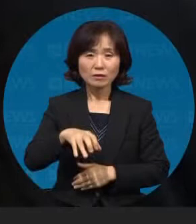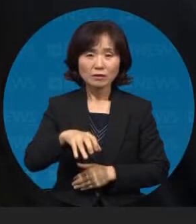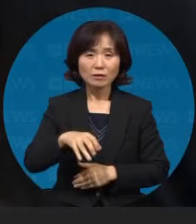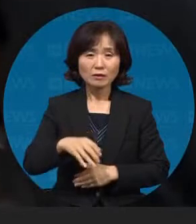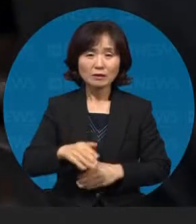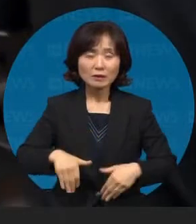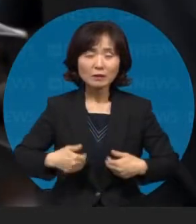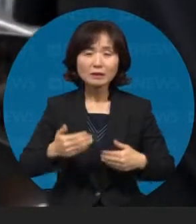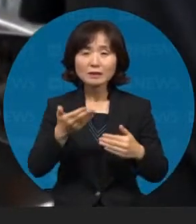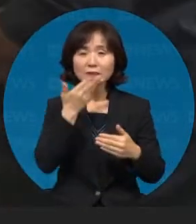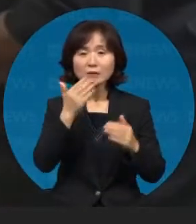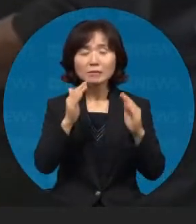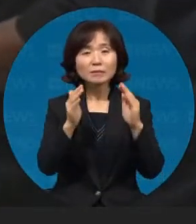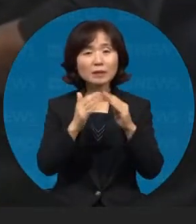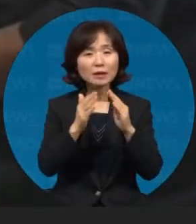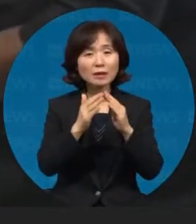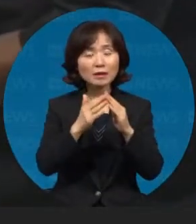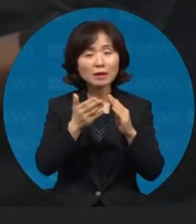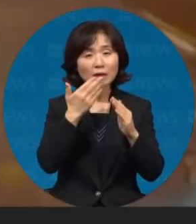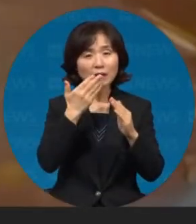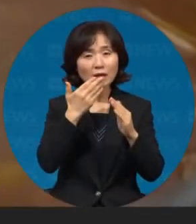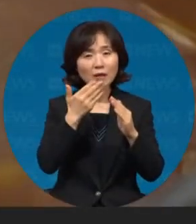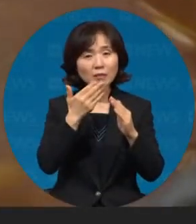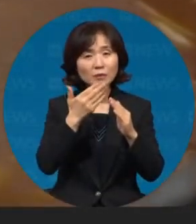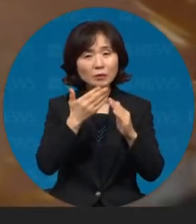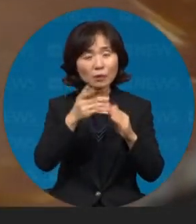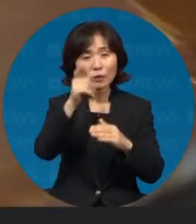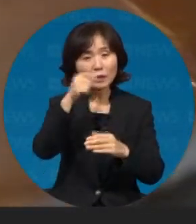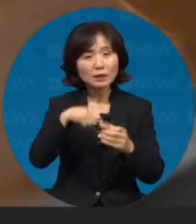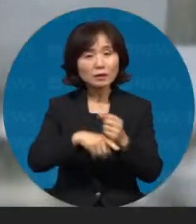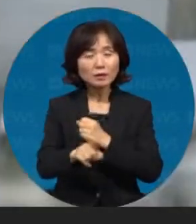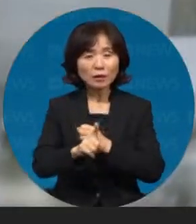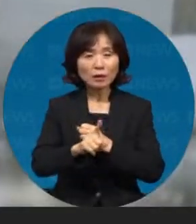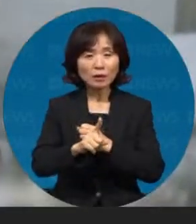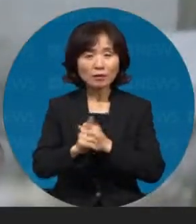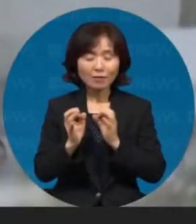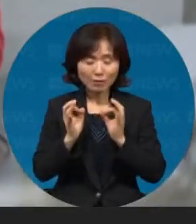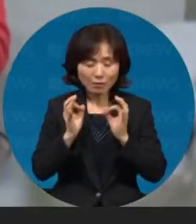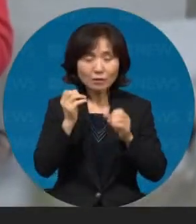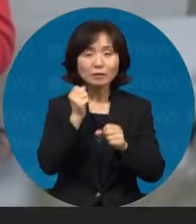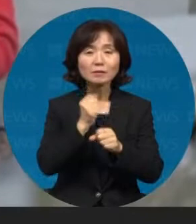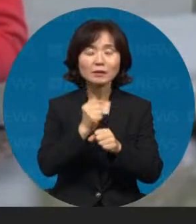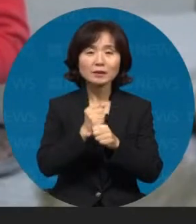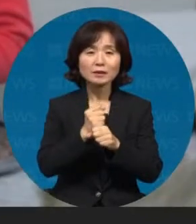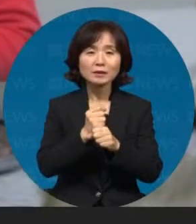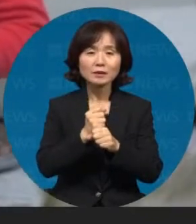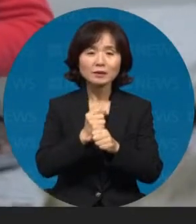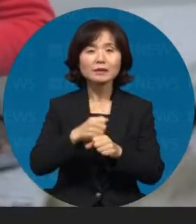고집하는 이유는 누군가 정성껏 만든 한 끼의 힘을 믿기 때문일 겁니다.